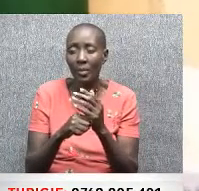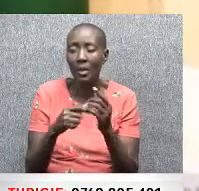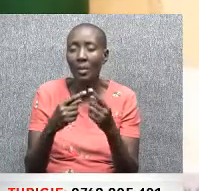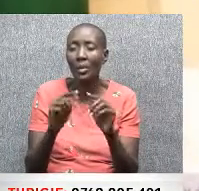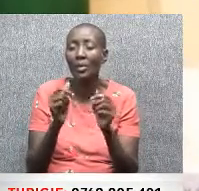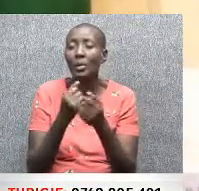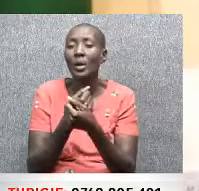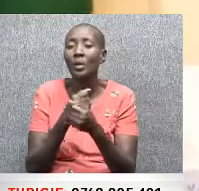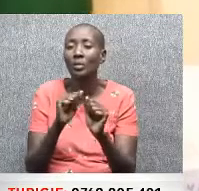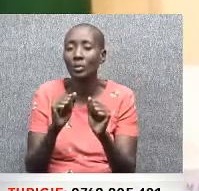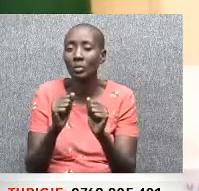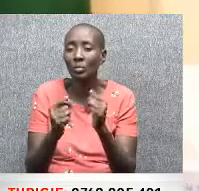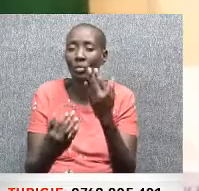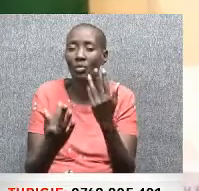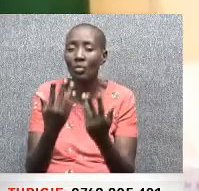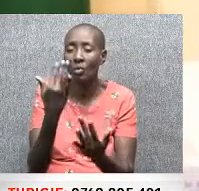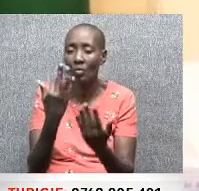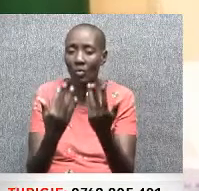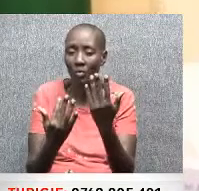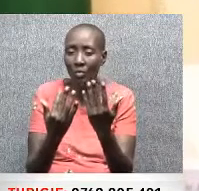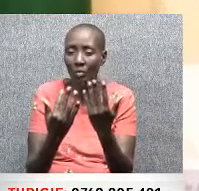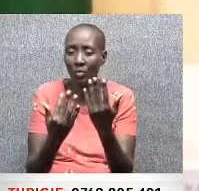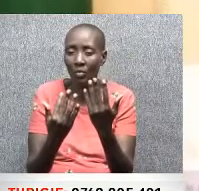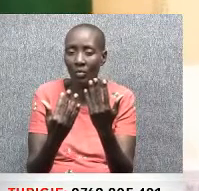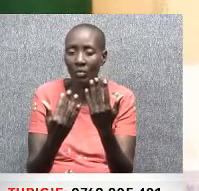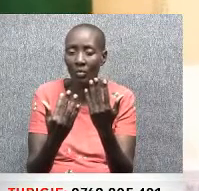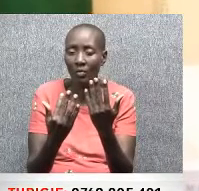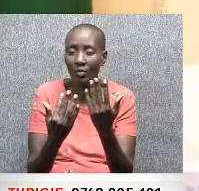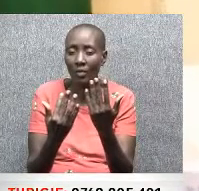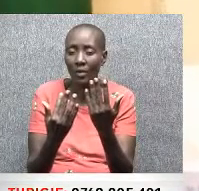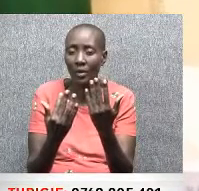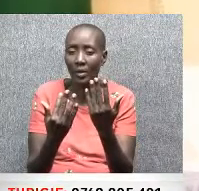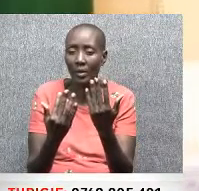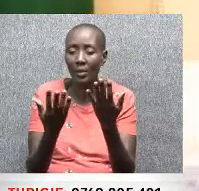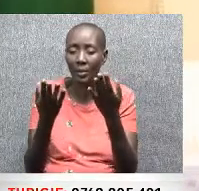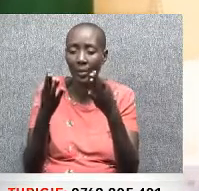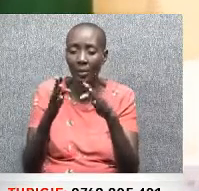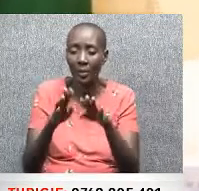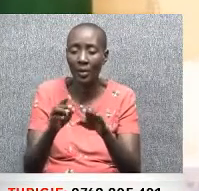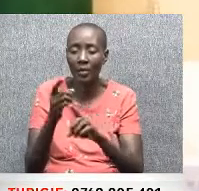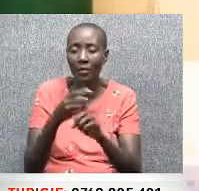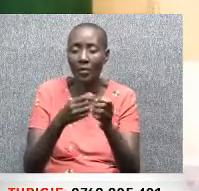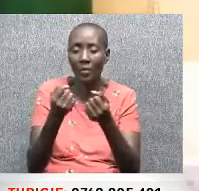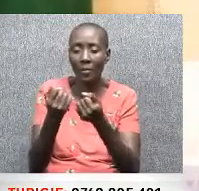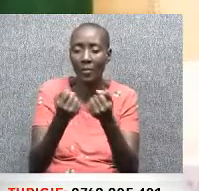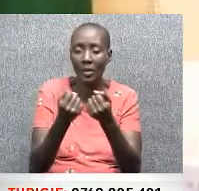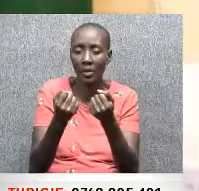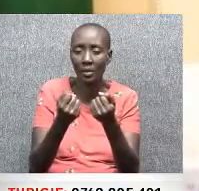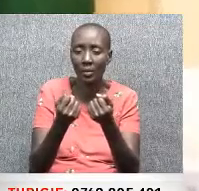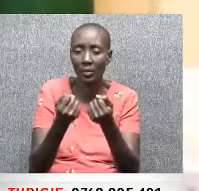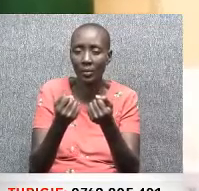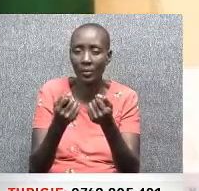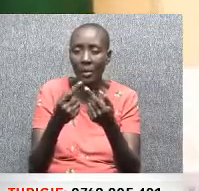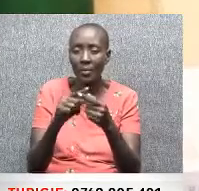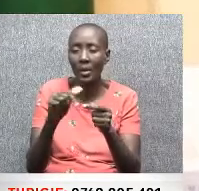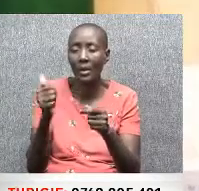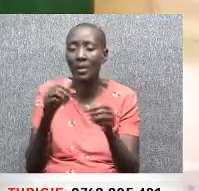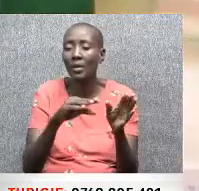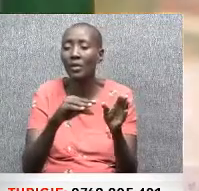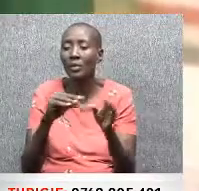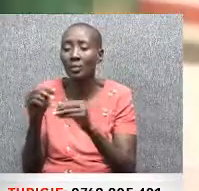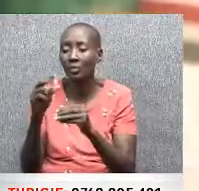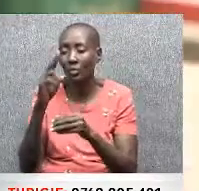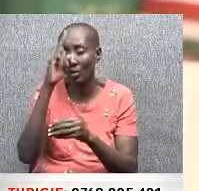fire from the first Toyota Prado, but the other one was towed to Malukaguf police